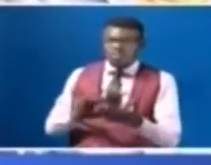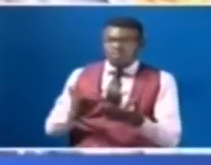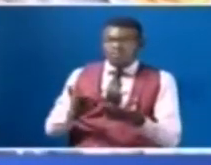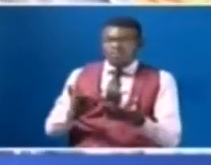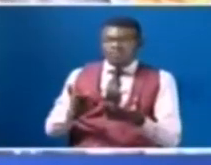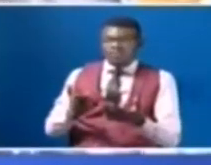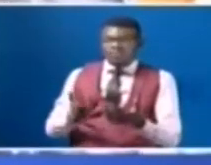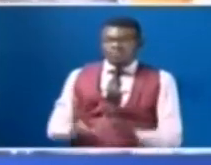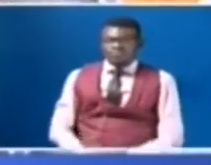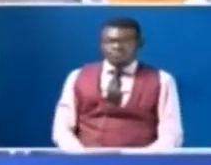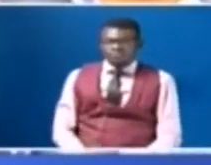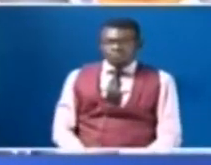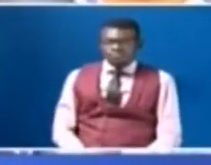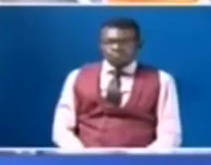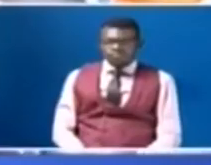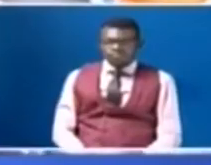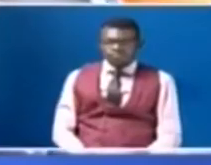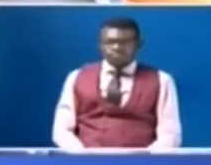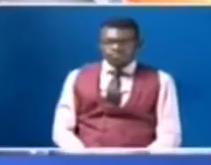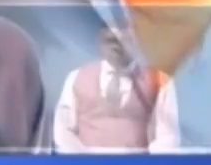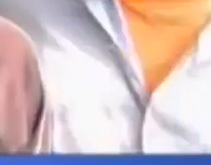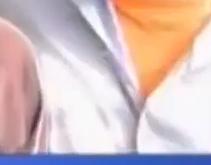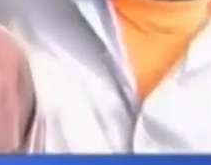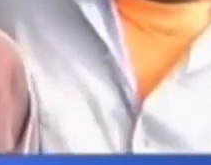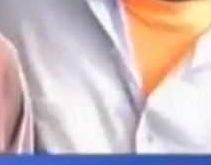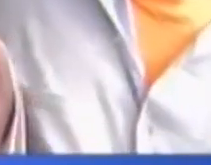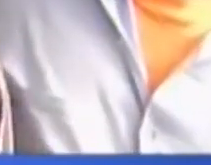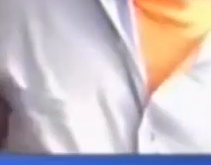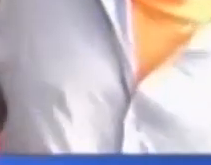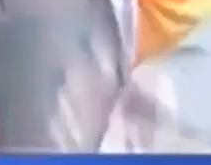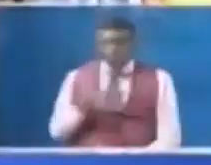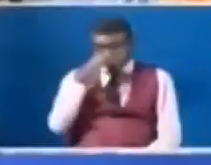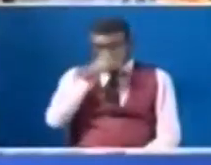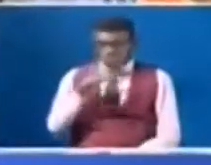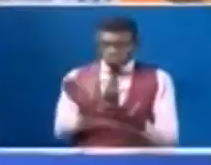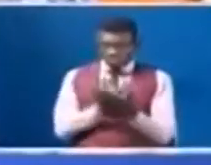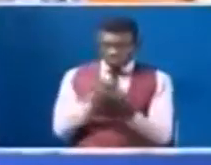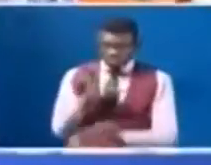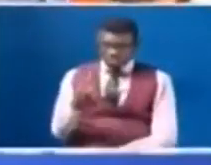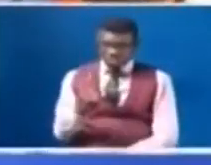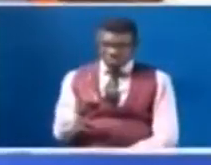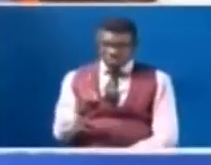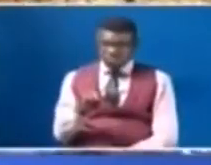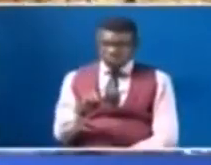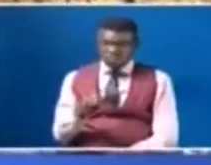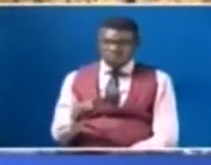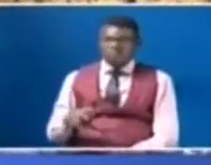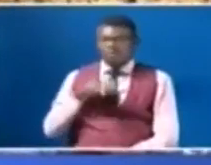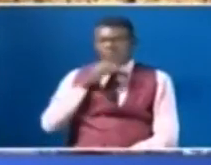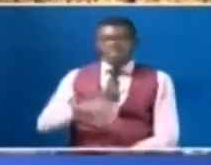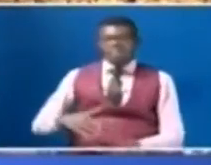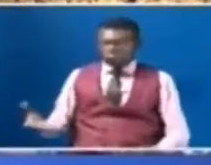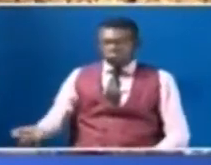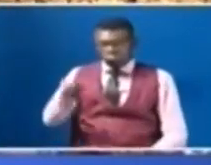Zanuka banga ka kunyole. Aho. Aho. Wimbo huo ungeimbwa huku Chengoli akizungushwa kijijini na